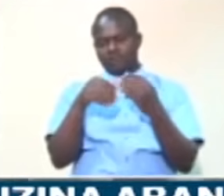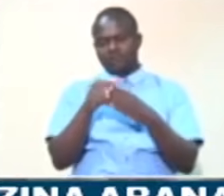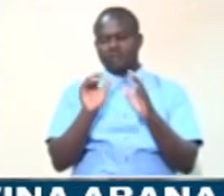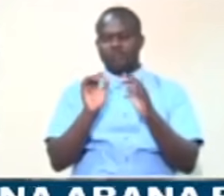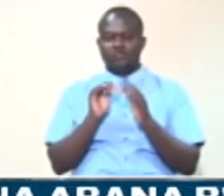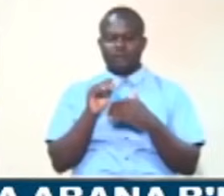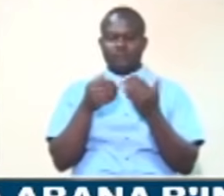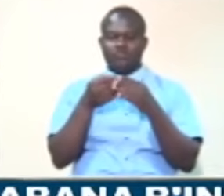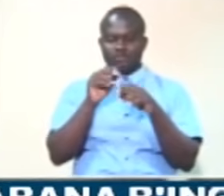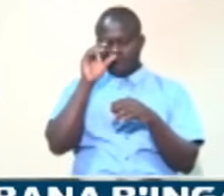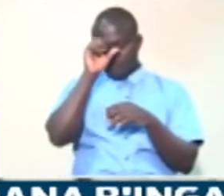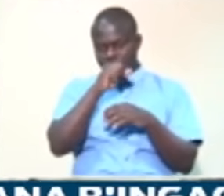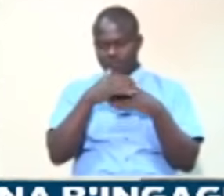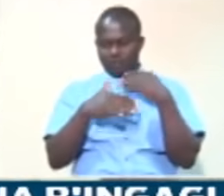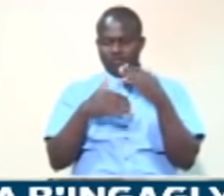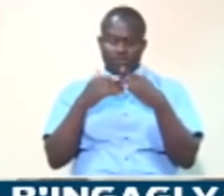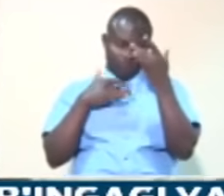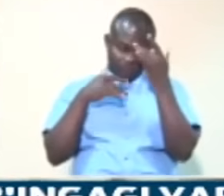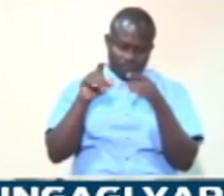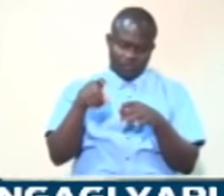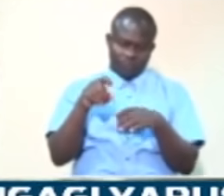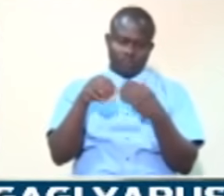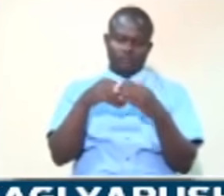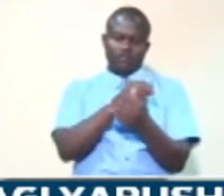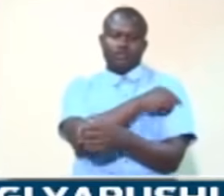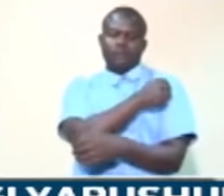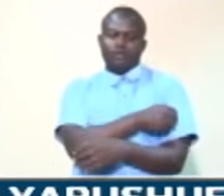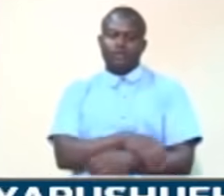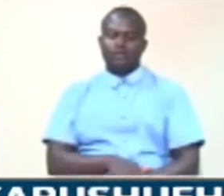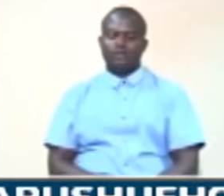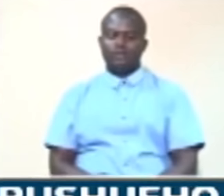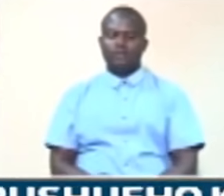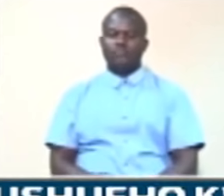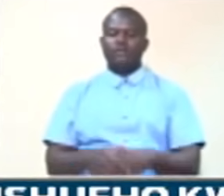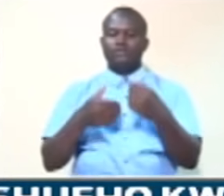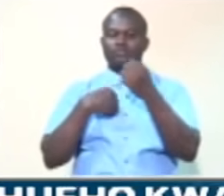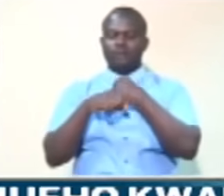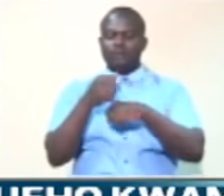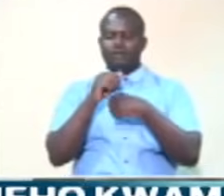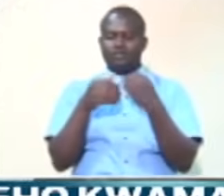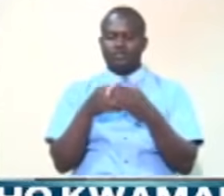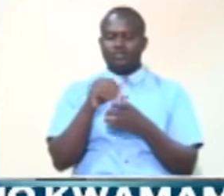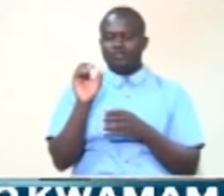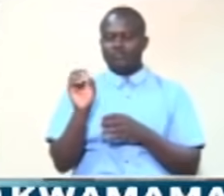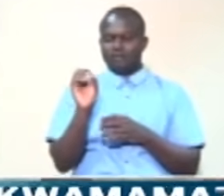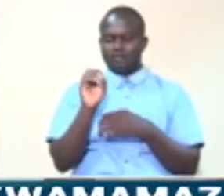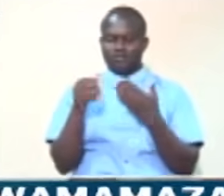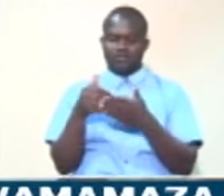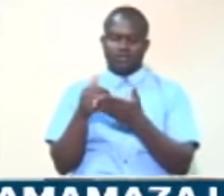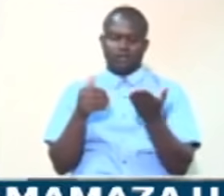kwirinda ko habaho ibura ry'amaraso ku barwayi baba bayakeneye kwa muganga afite ubwoko bw'amaraso bwa O